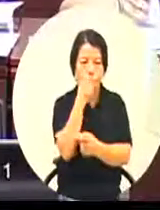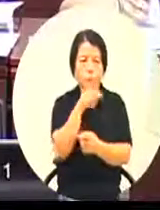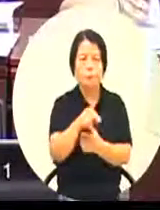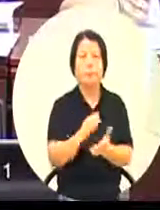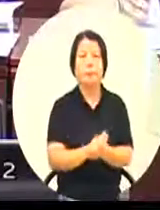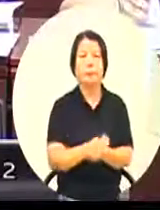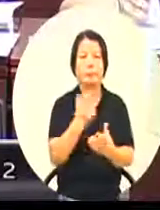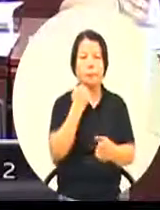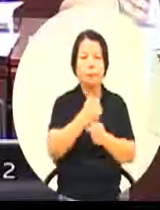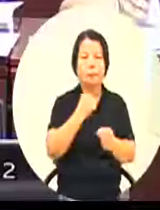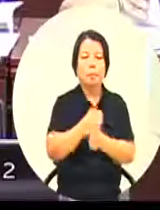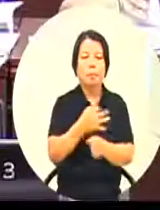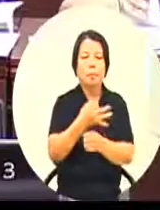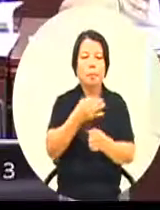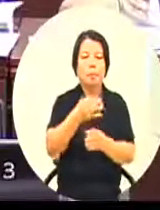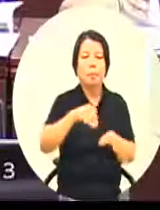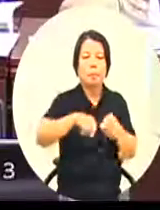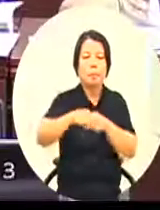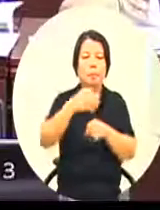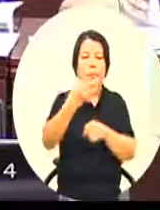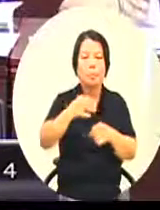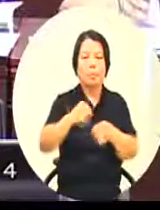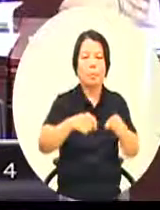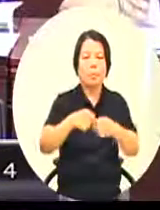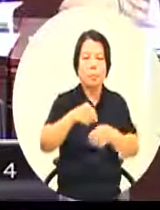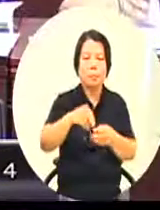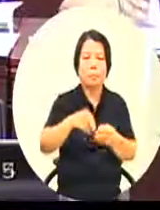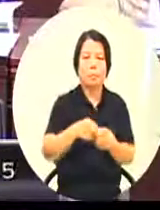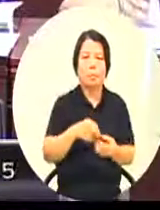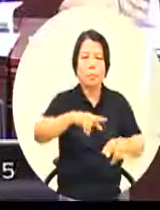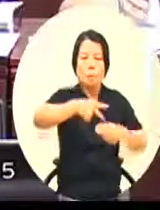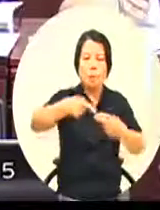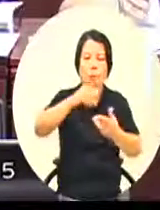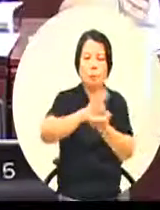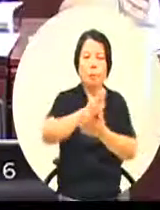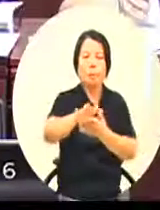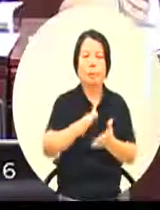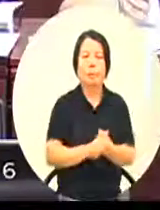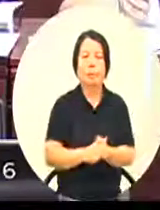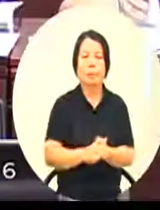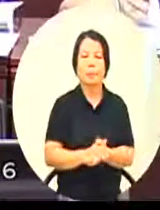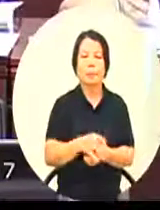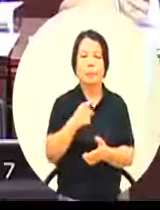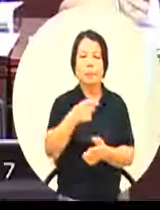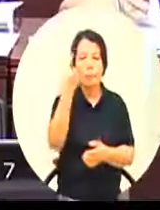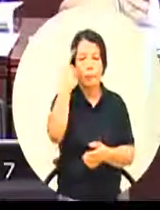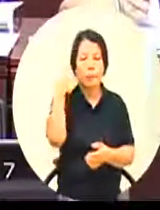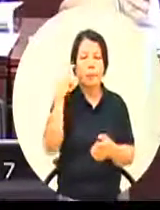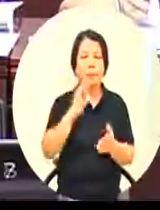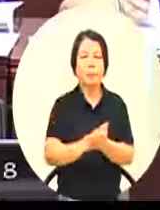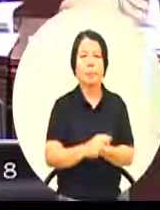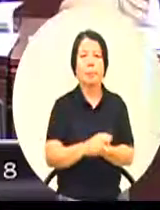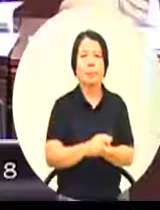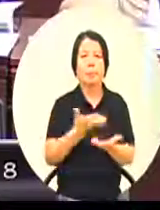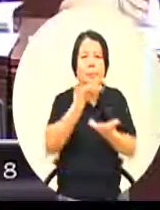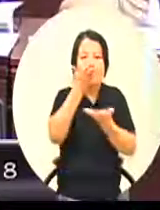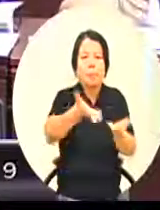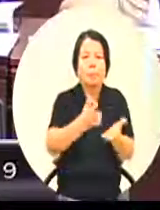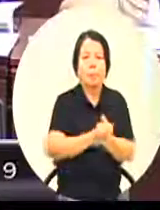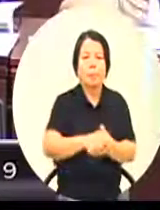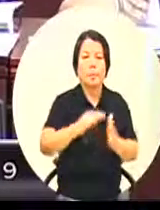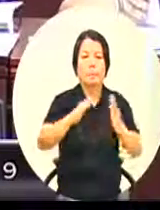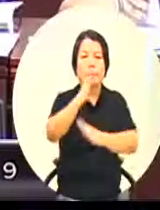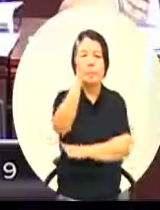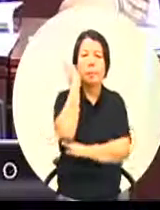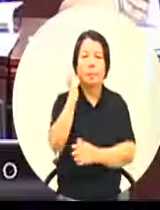后做了经费上的适当的一个调整以后，然后再其实就是昨天报给我们的市府，然